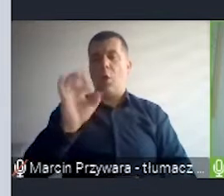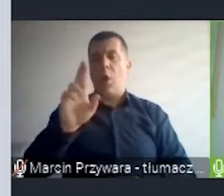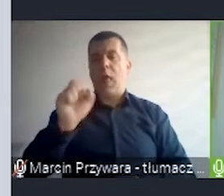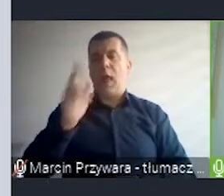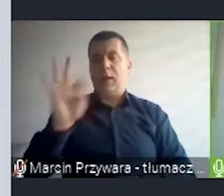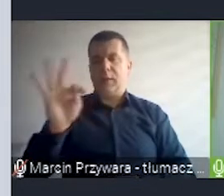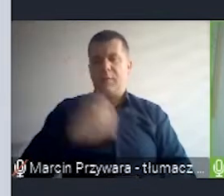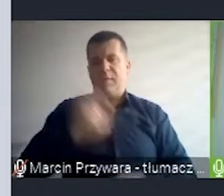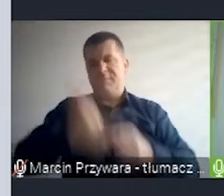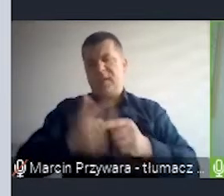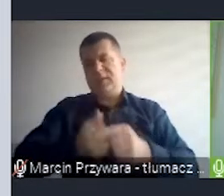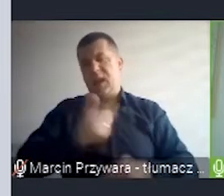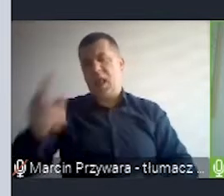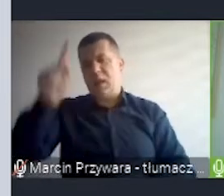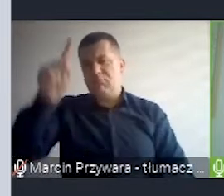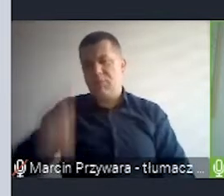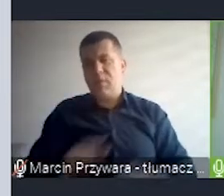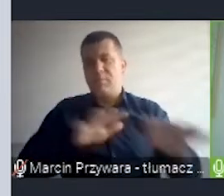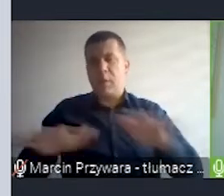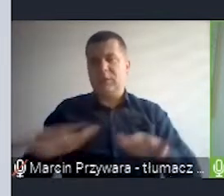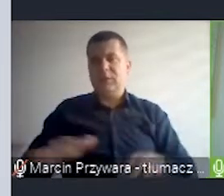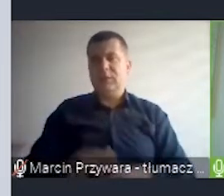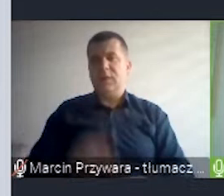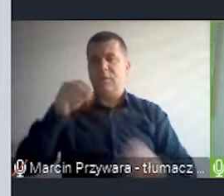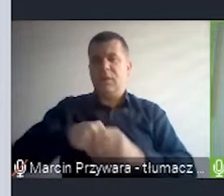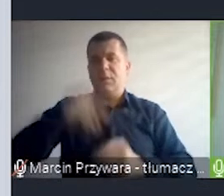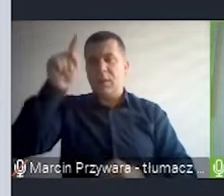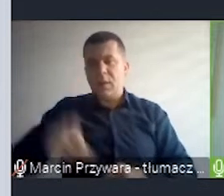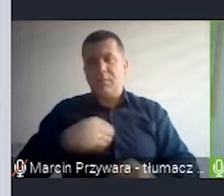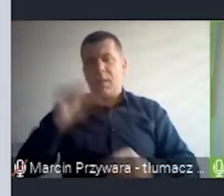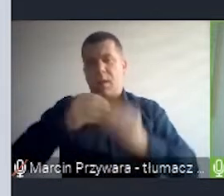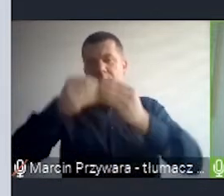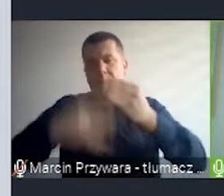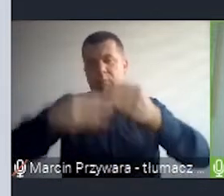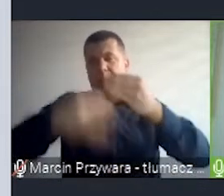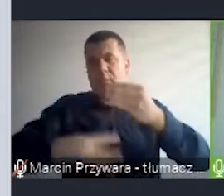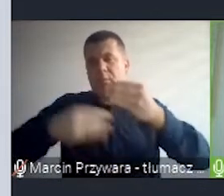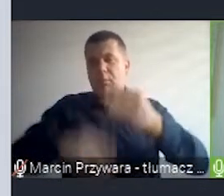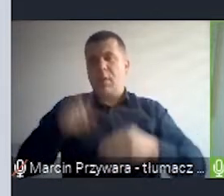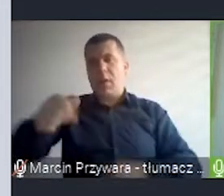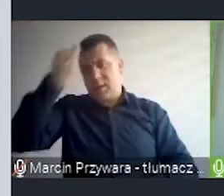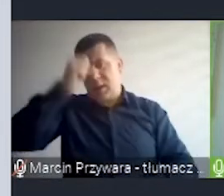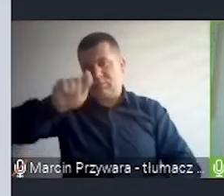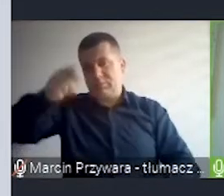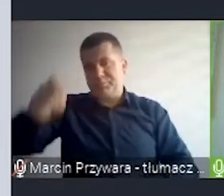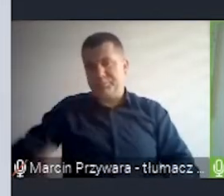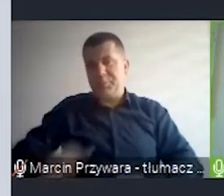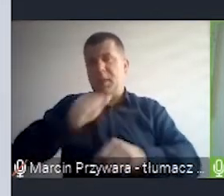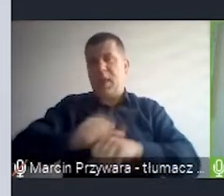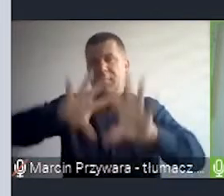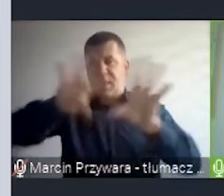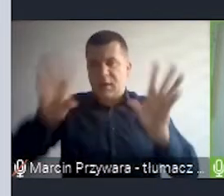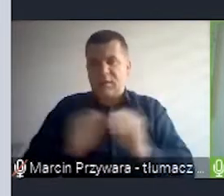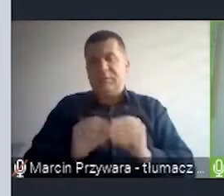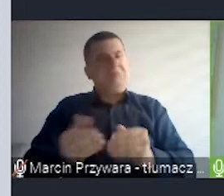pozycji. W każdej z tych pozycji jest jeszcze kilka opcji i tam nazwane są wszystkie,